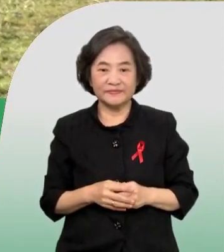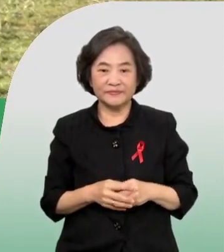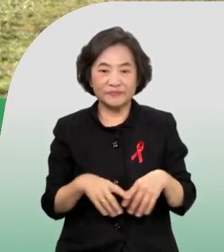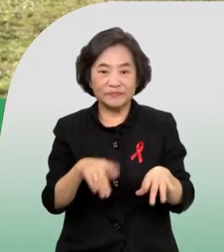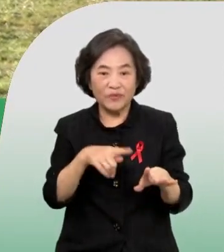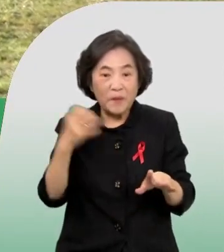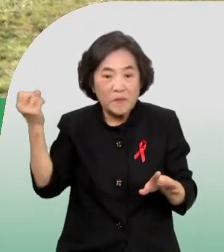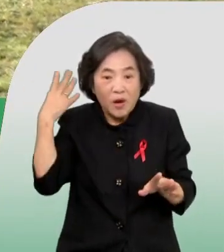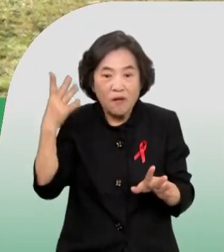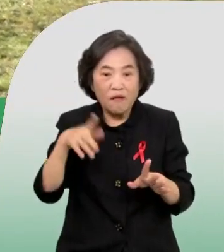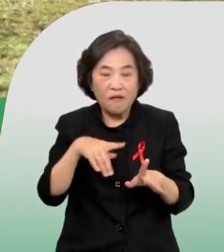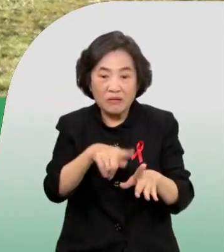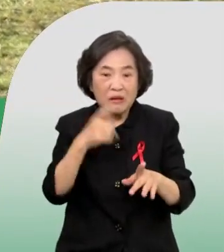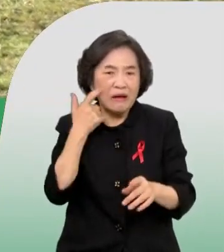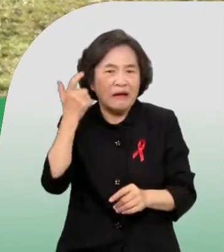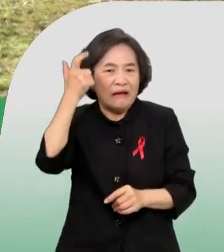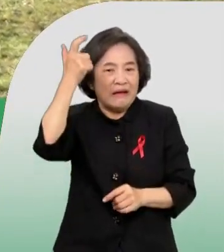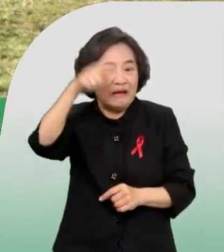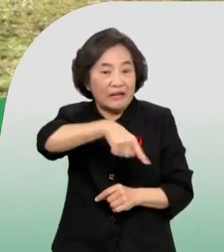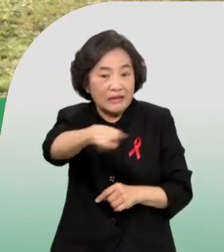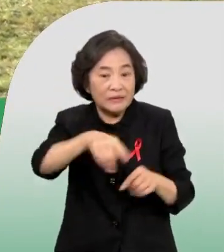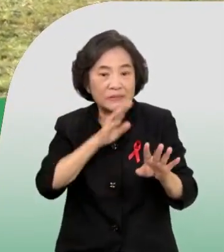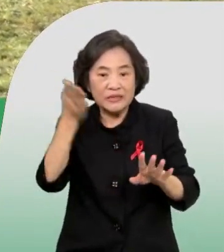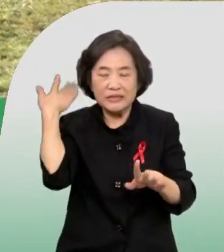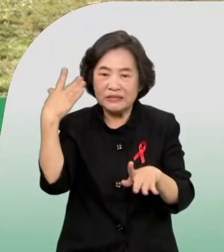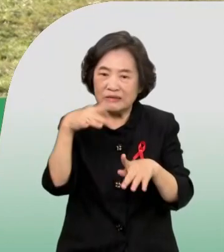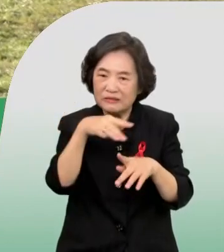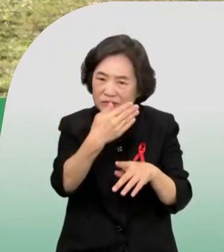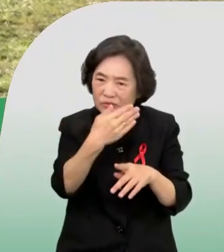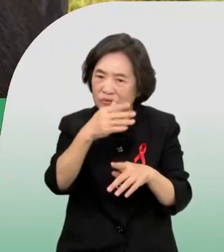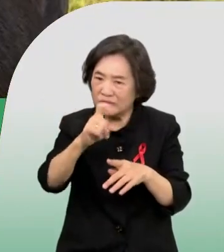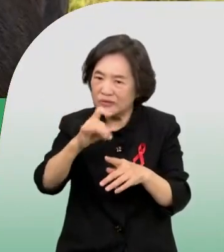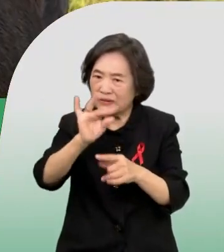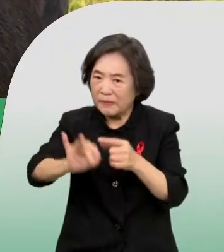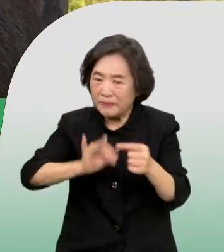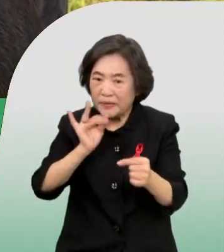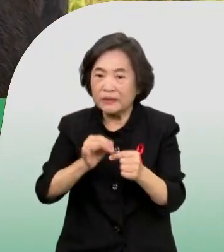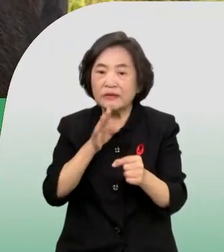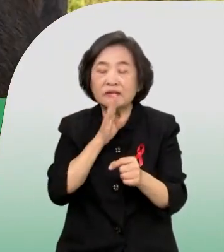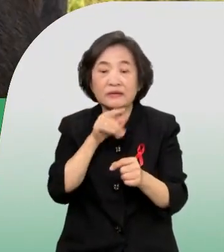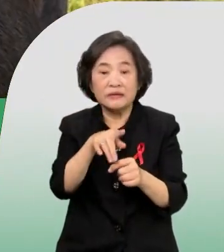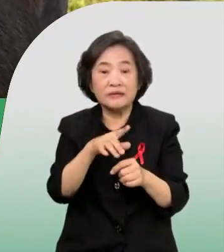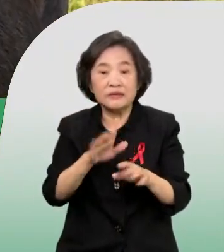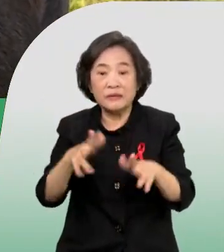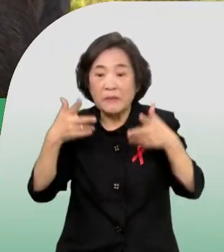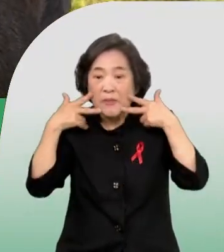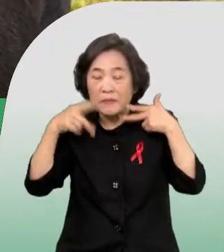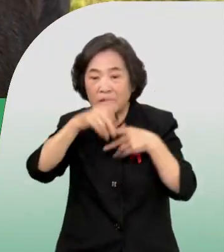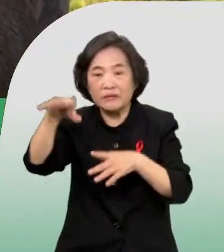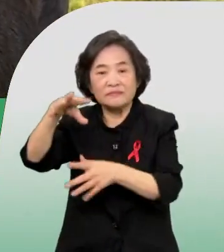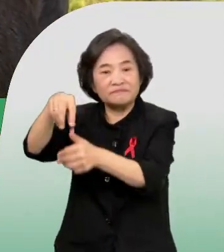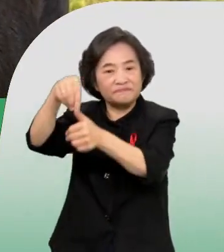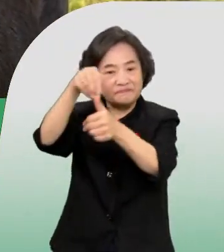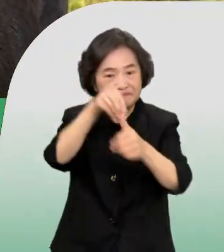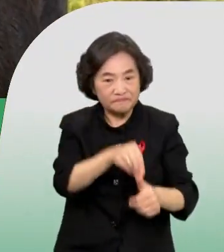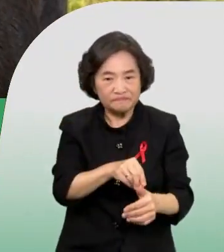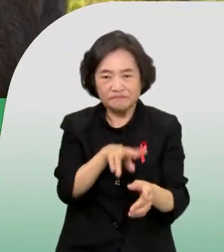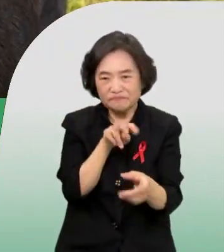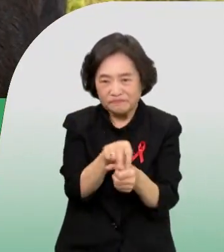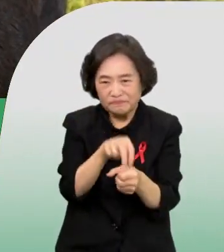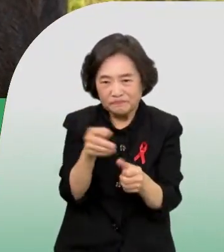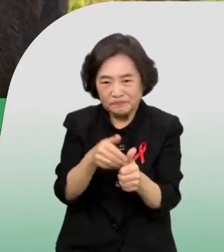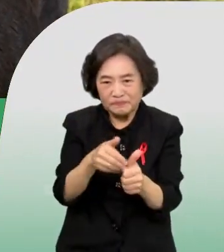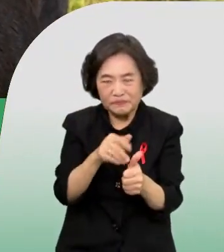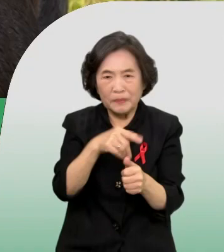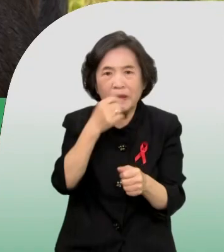听讲冰岛马计老主公，从旧岛学习技计下，本会几年带去冰岛。几千年来，土岸俄